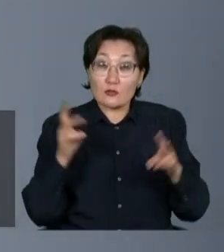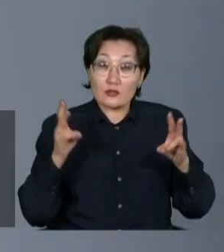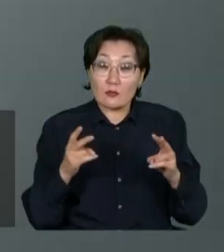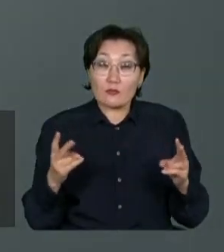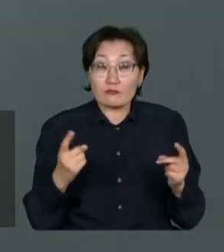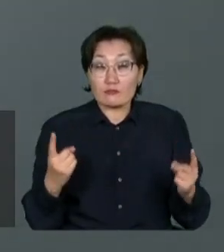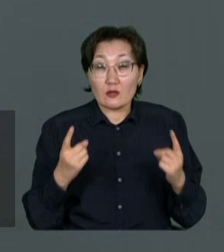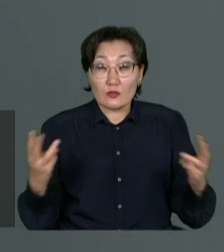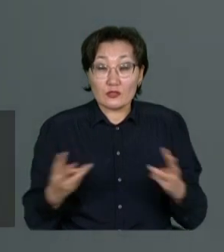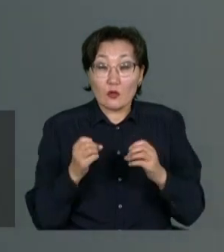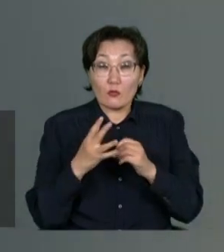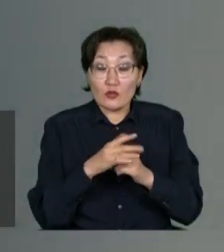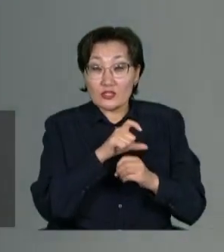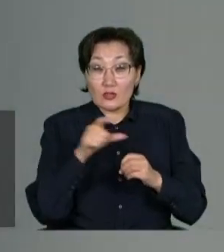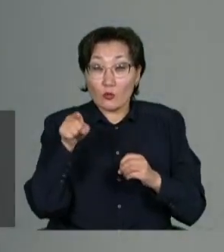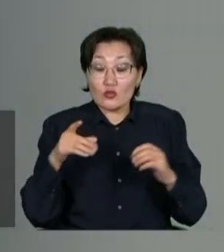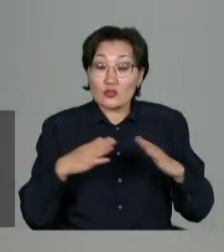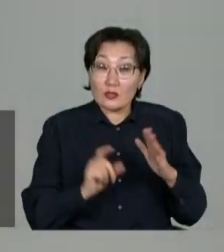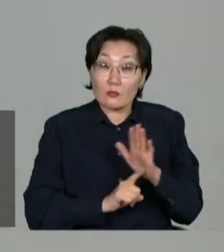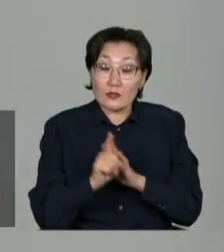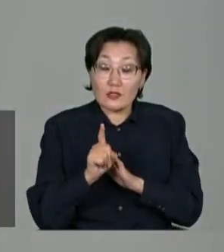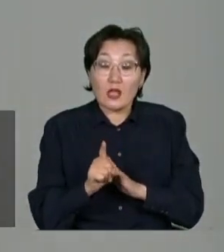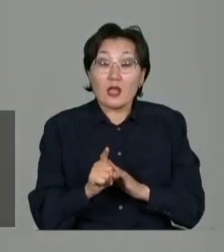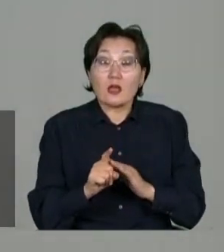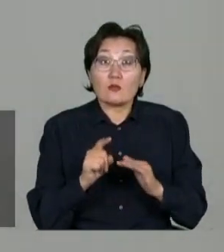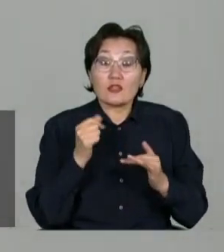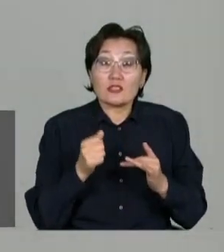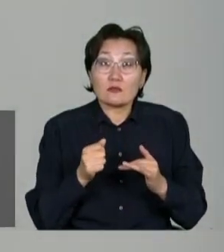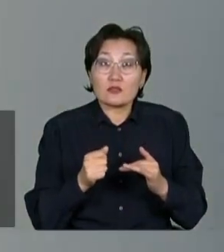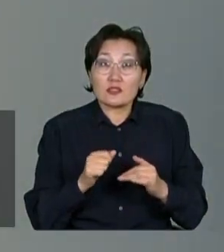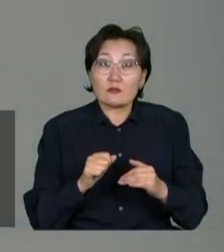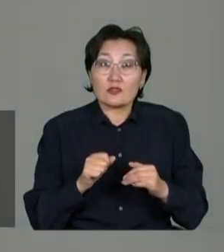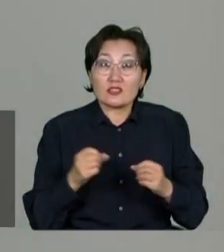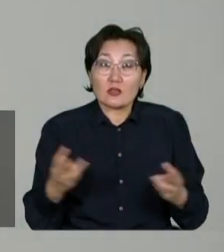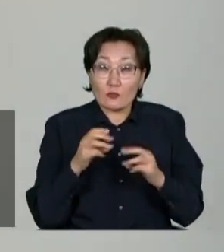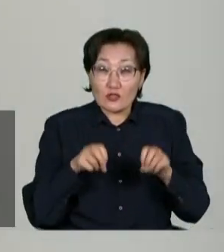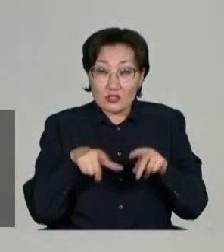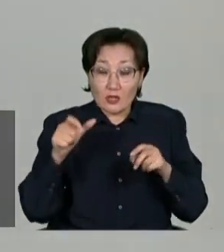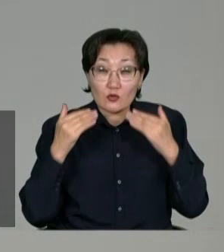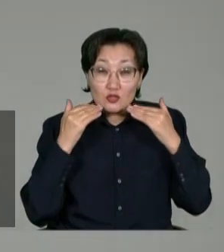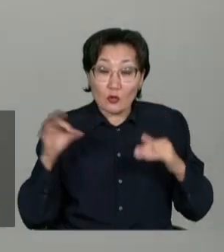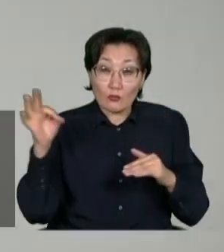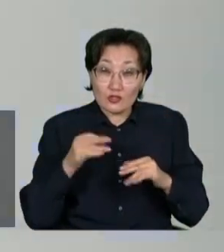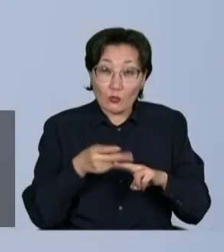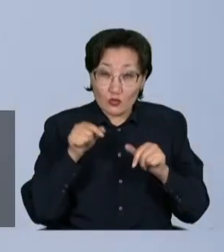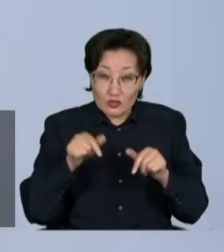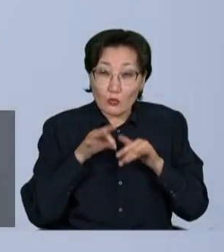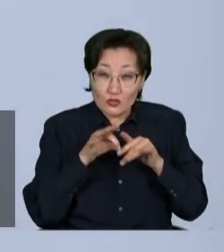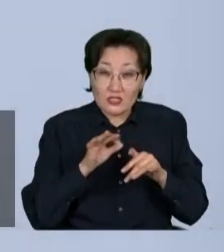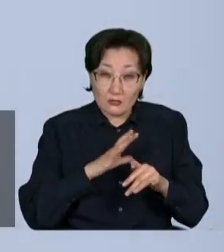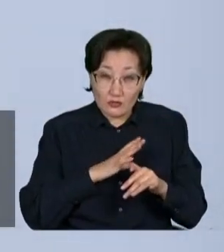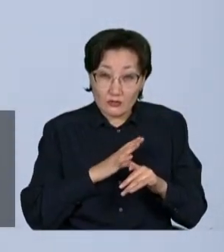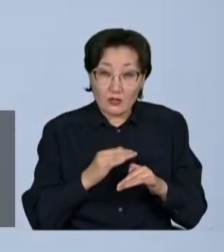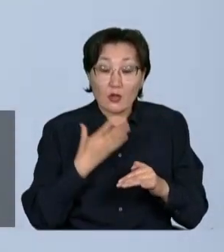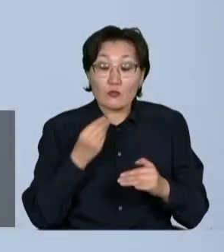15 қабатты тап осы тұрғын үйде болды. Асқар Забикулин асқан ерлік көрсетіп, қызметінің соңғы сәтін осында өткізген еді.